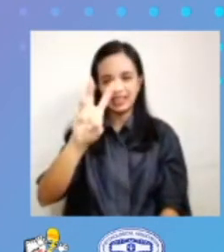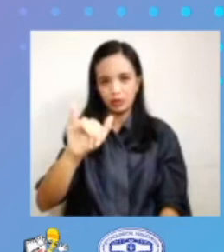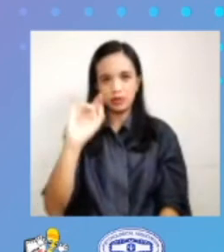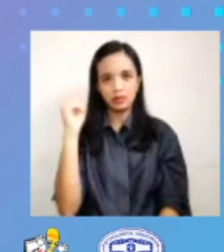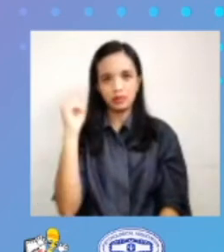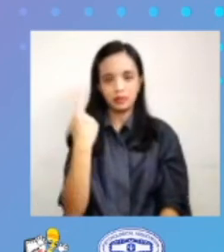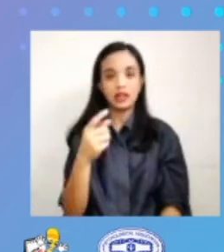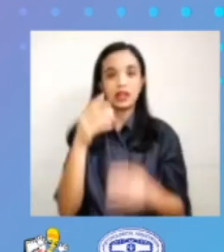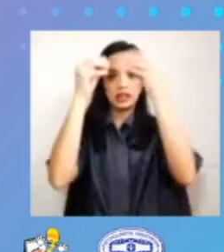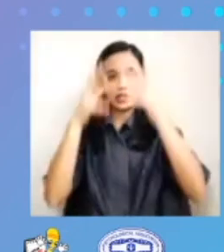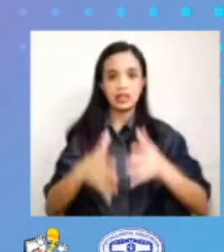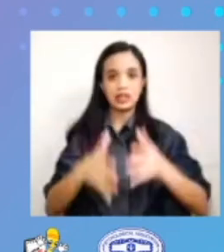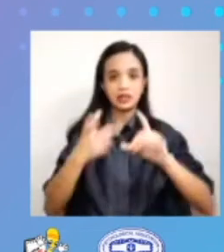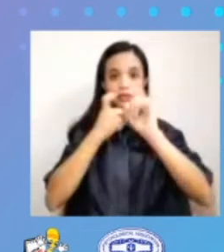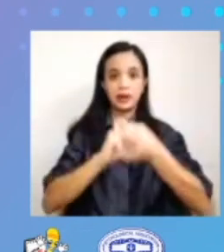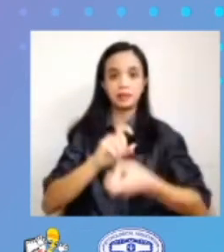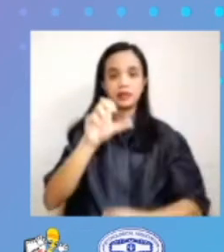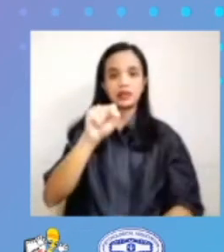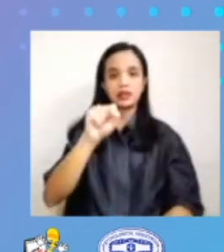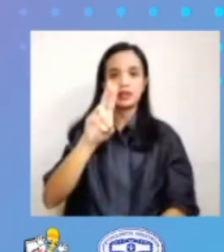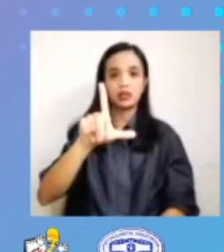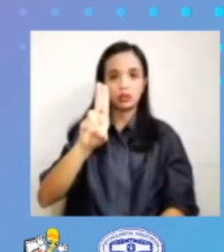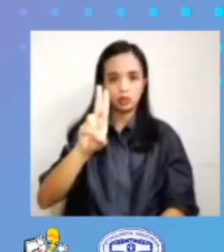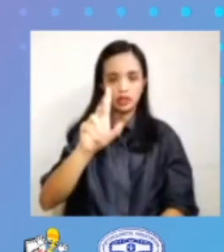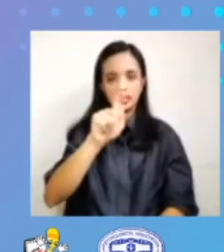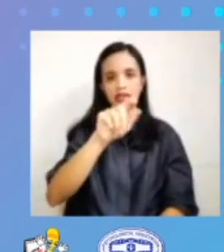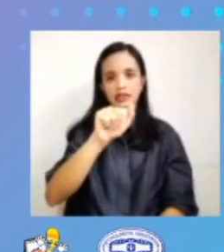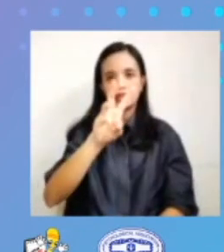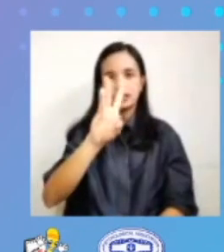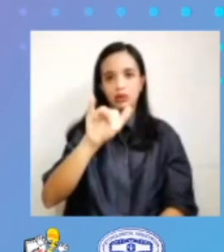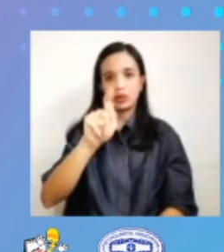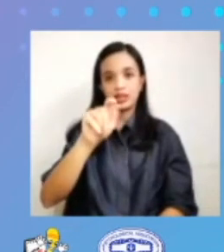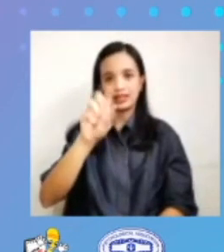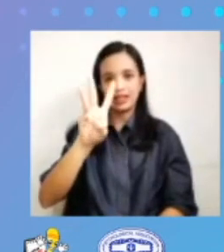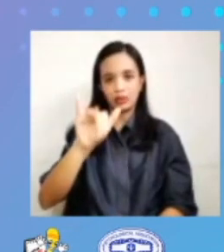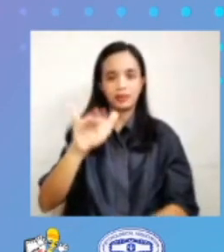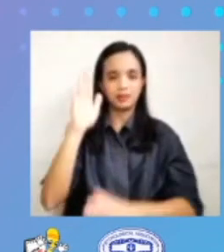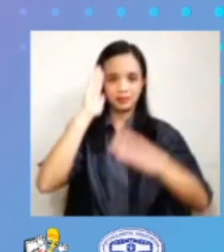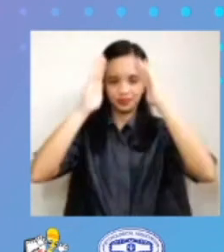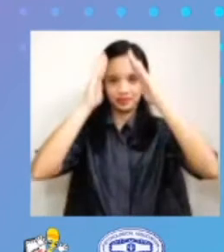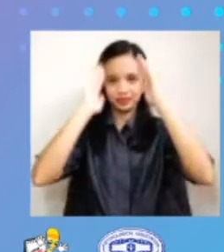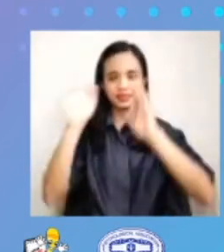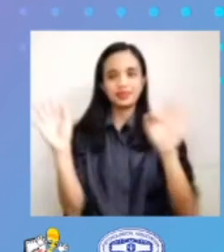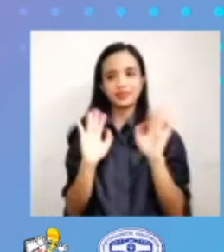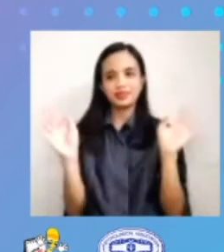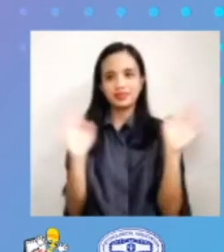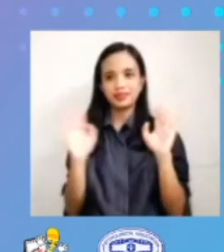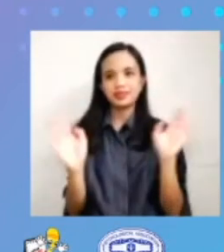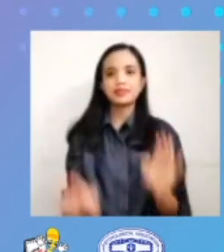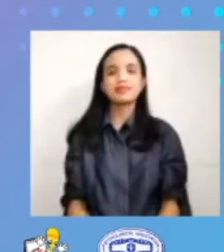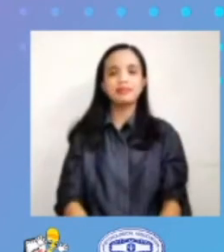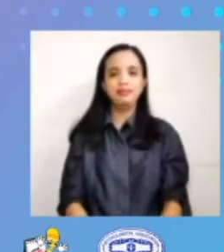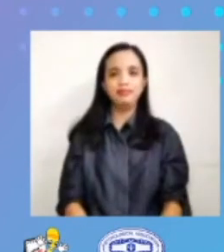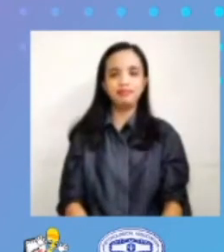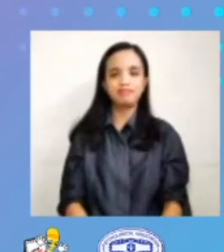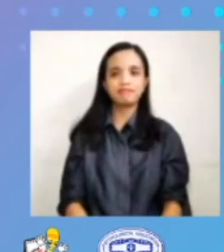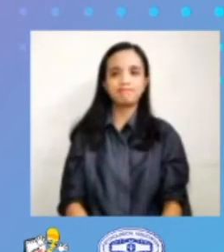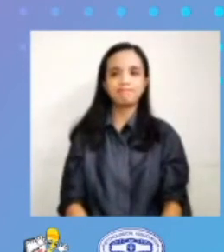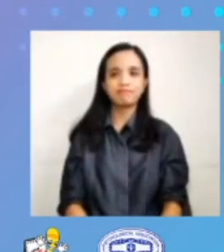positivity is loving yourself despite its flaws, pero loving yourself enough to take care of your body.